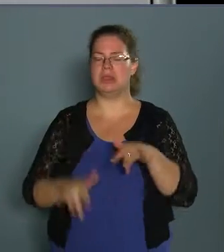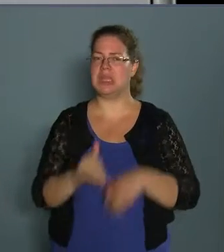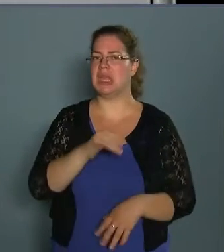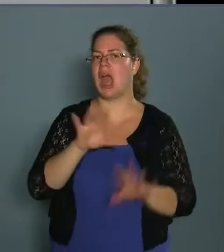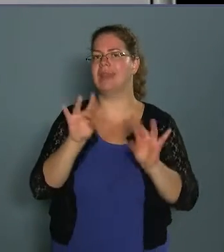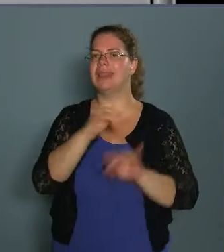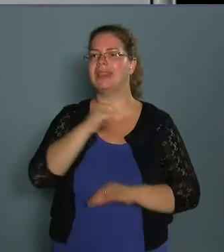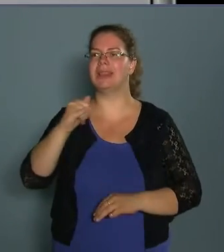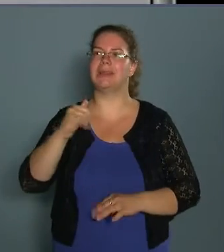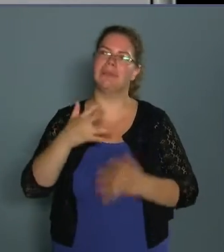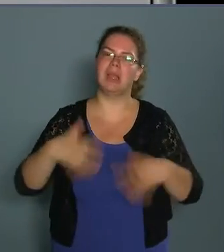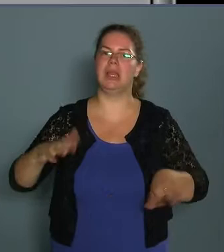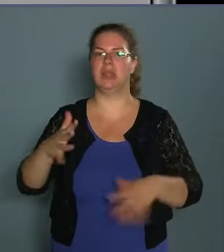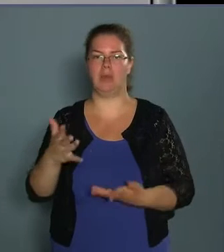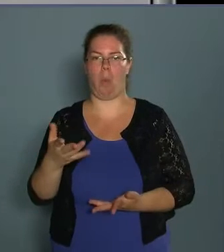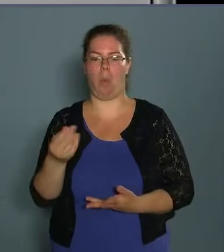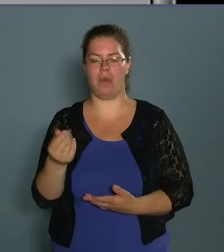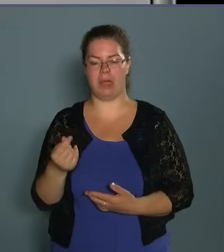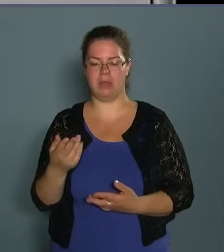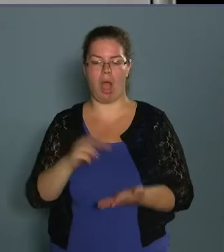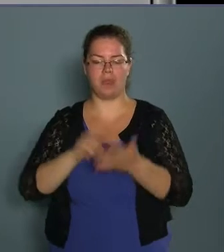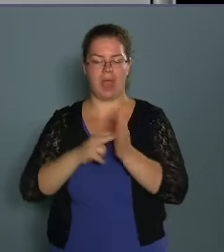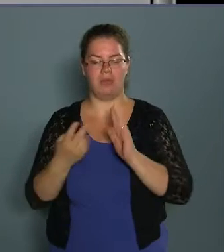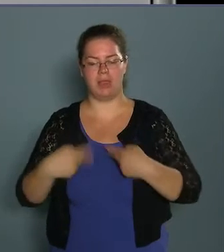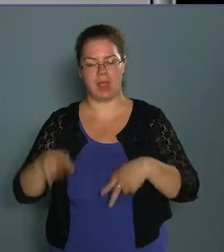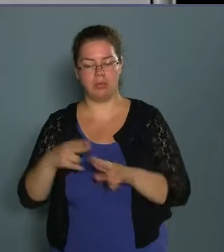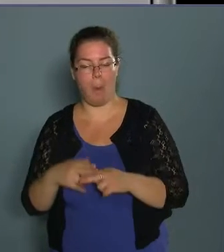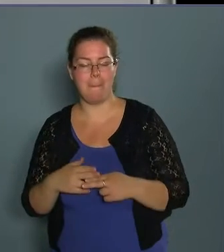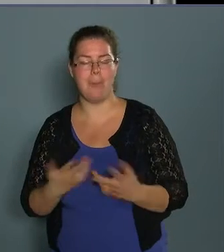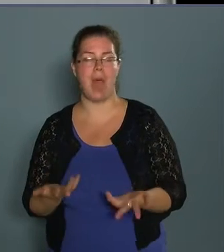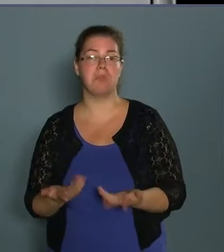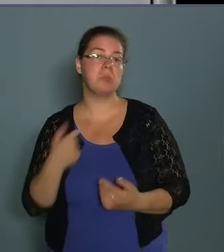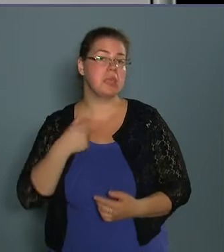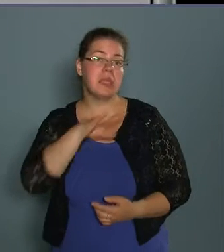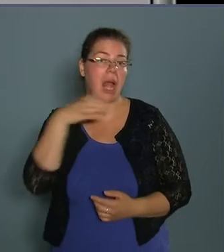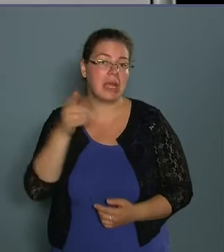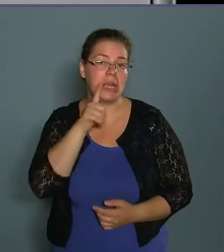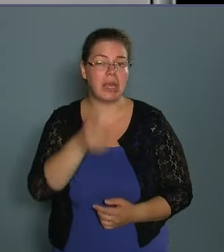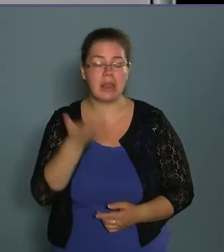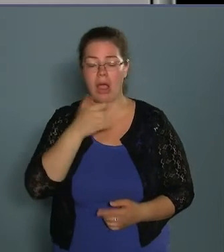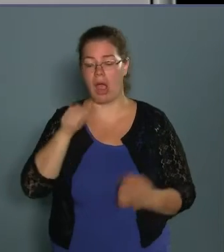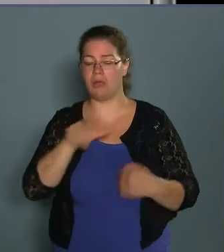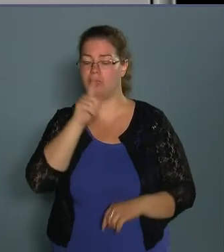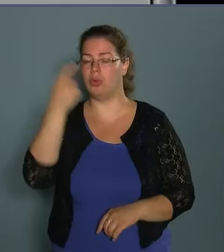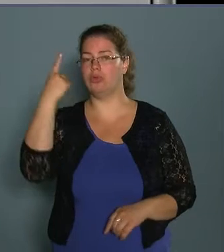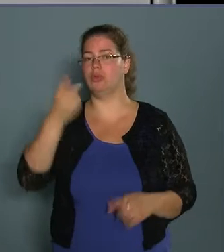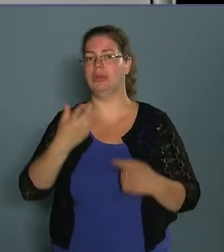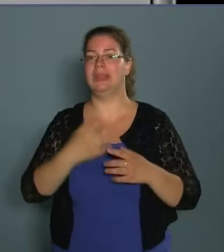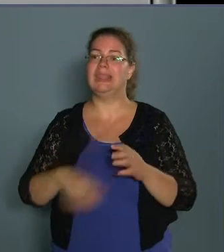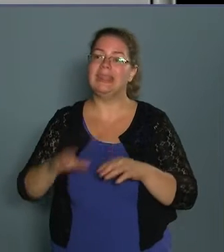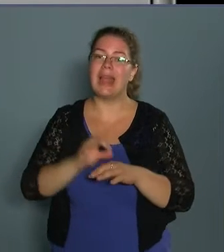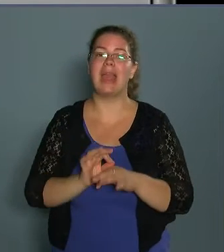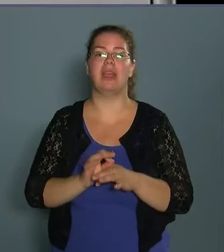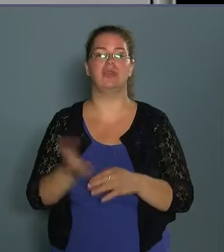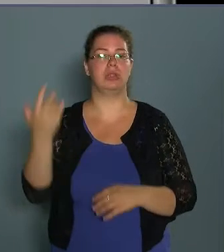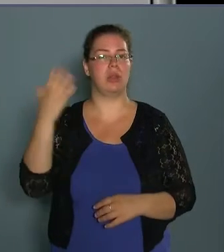millió forinttal terveztek ránk többet. Én elégedett leszek, hogyha ez fog tudni teljesülni, a